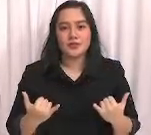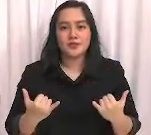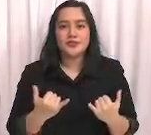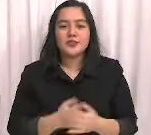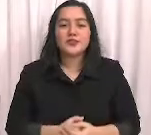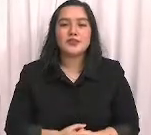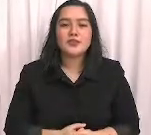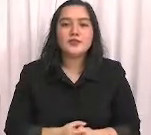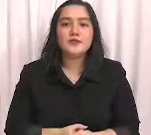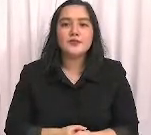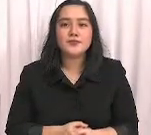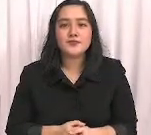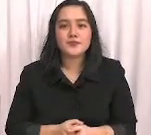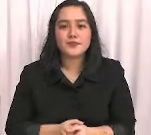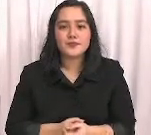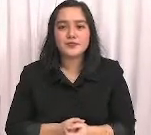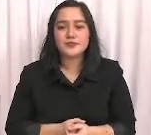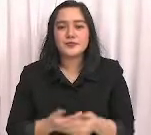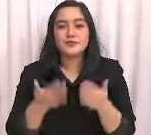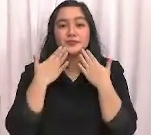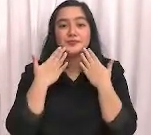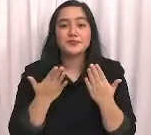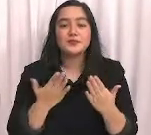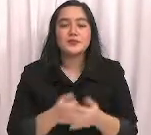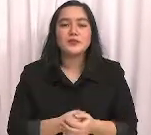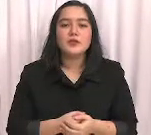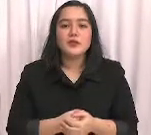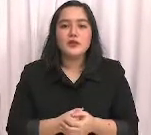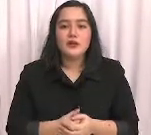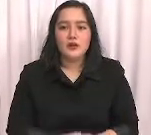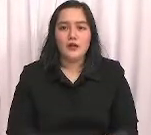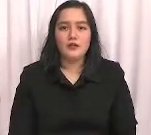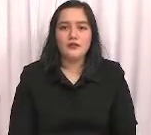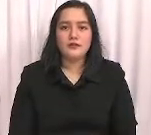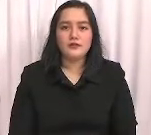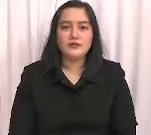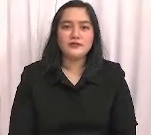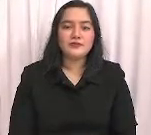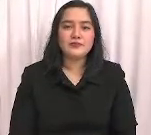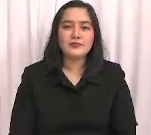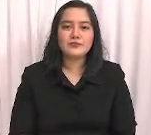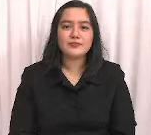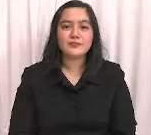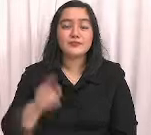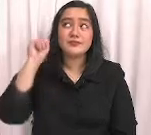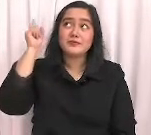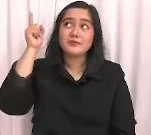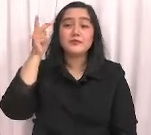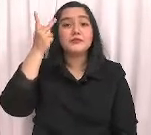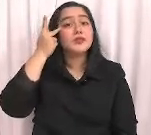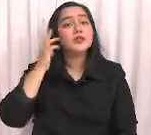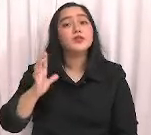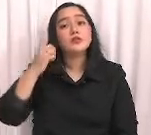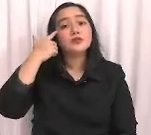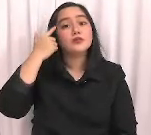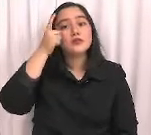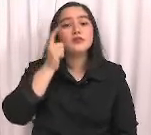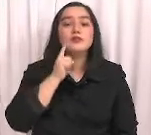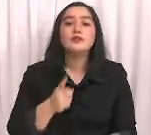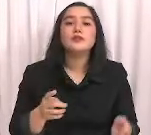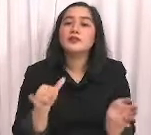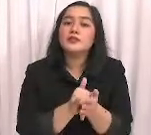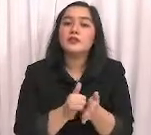ito. All right, amen. Thank you, thank you. Ayan, nagsubaybay sa atin si Ging ngayon, nasa